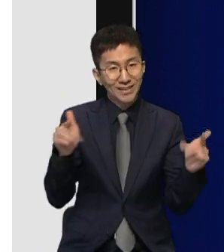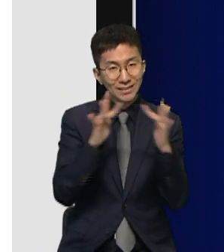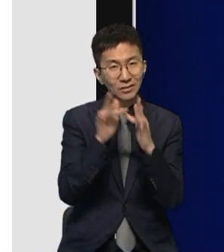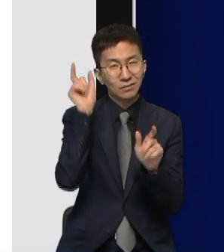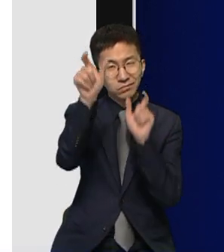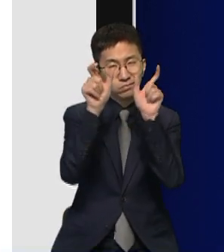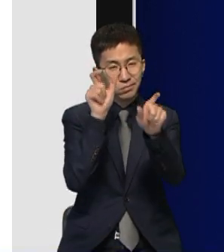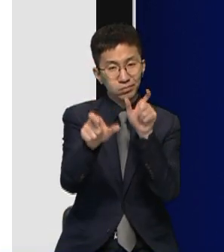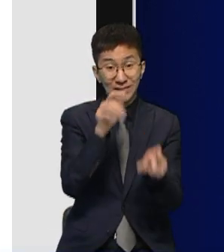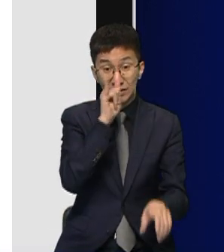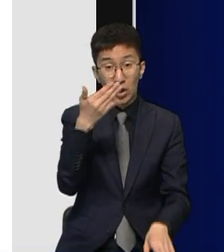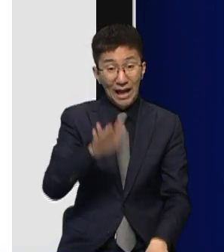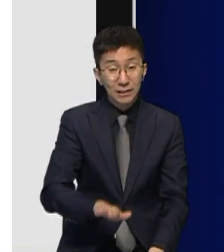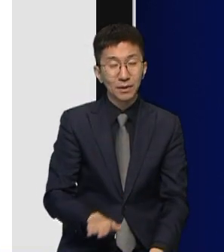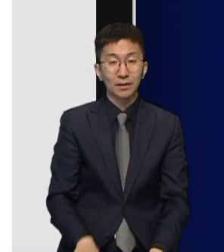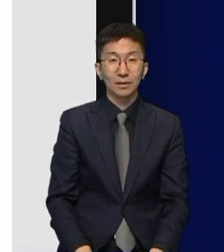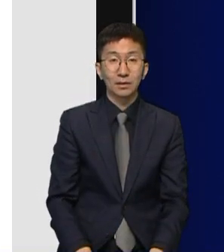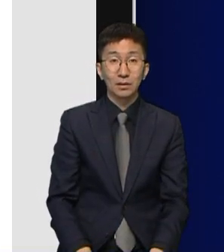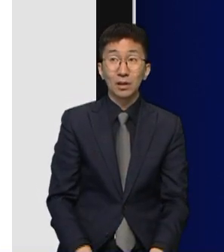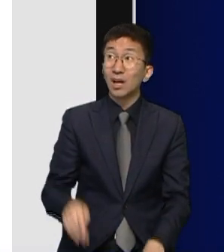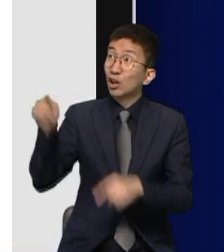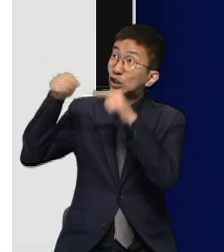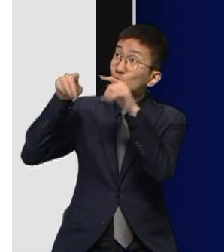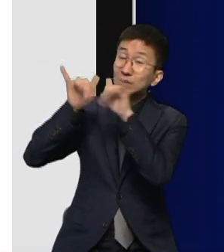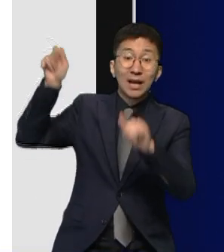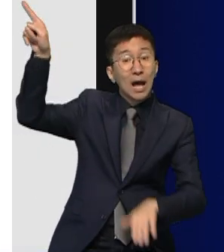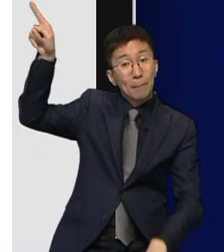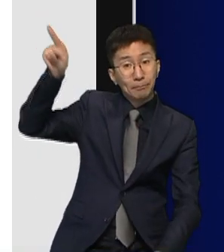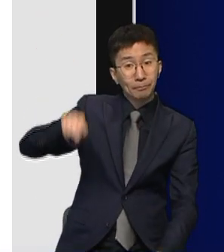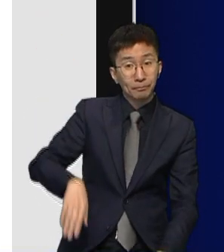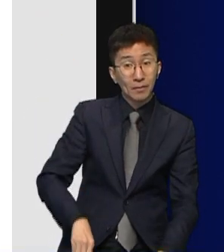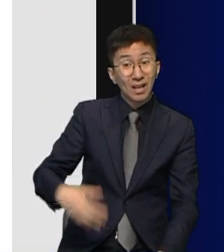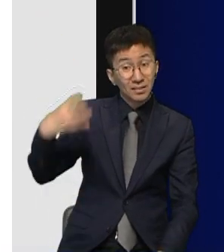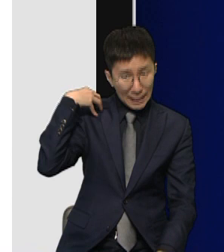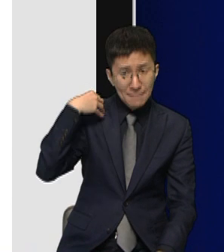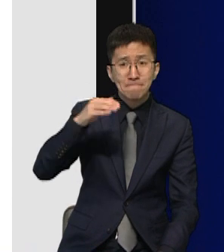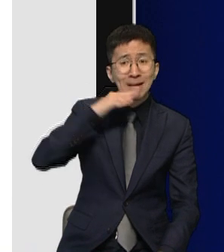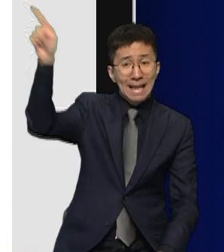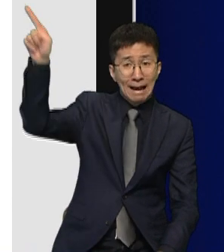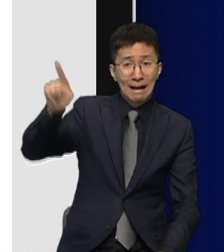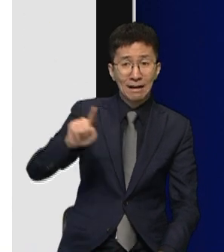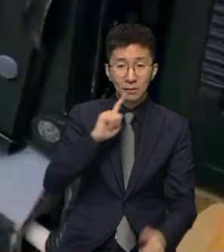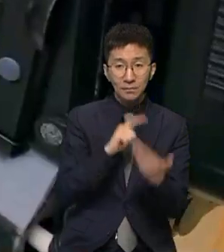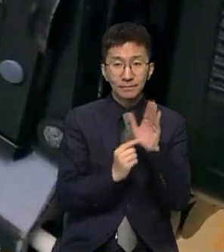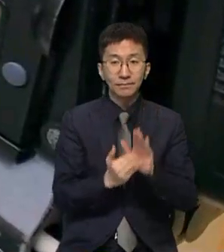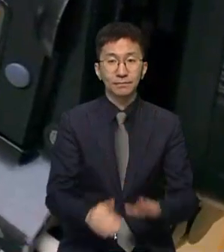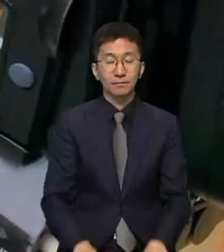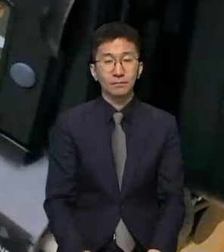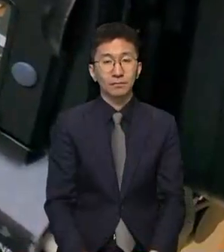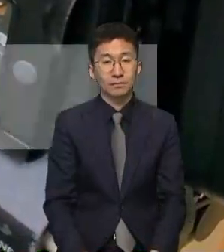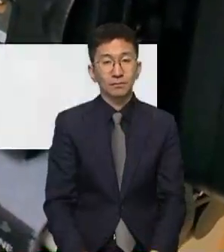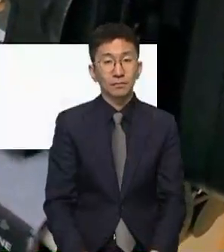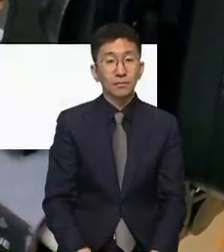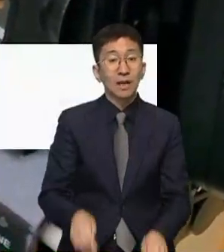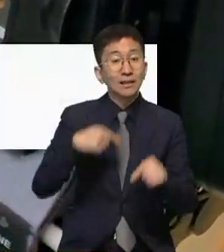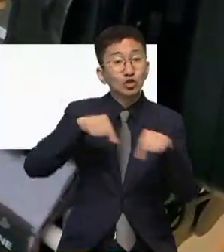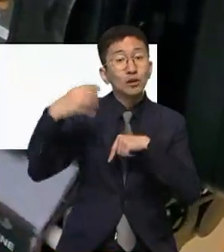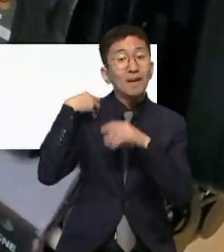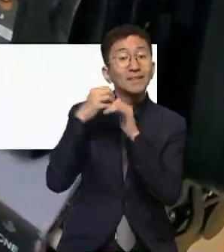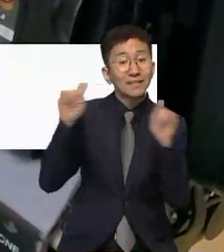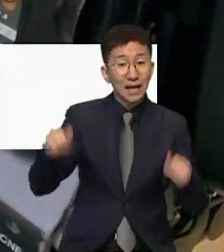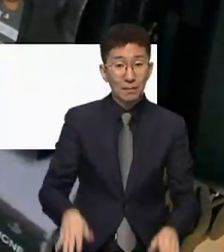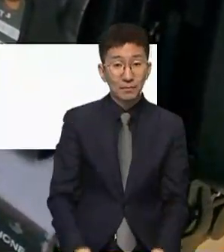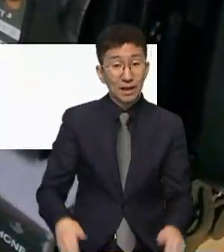올라왔습니다. 이들은 그러면서 경찰 지휘부가 이에 대한 분명한 책임을 져야 한다고 주장했습니다. 지휘부에서 다만